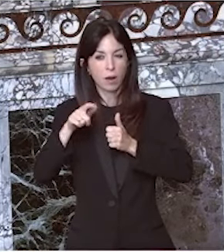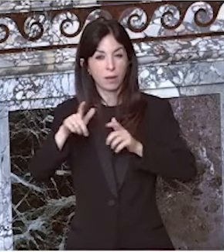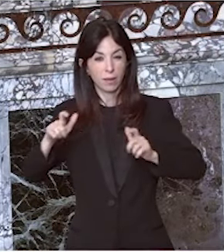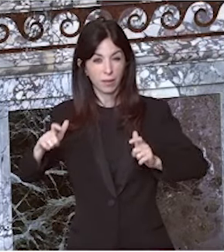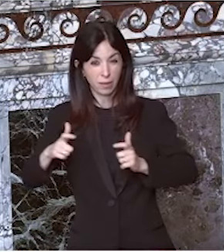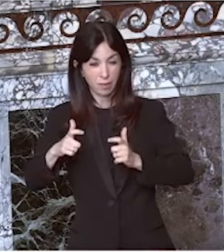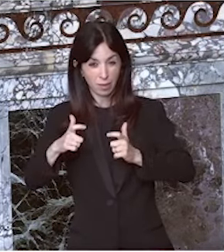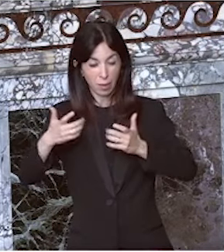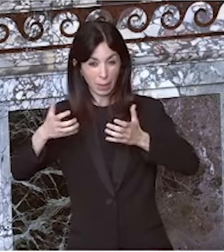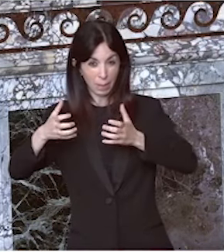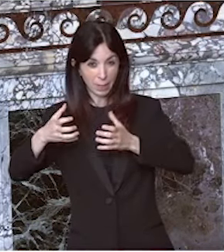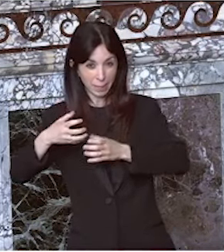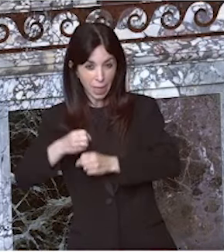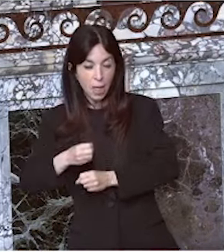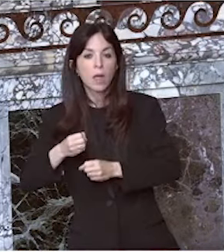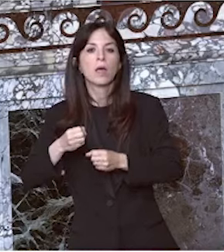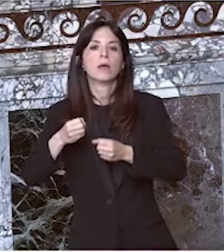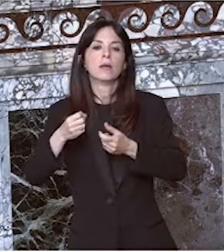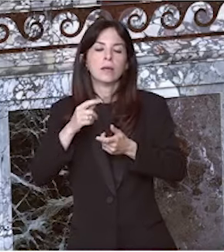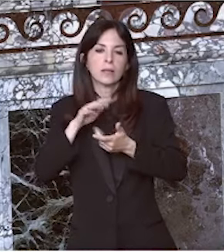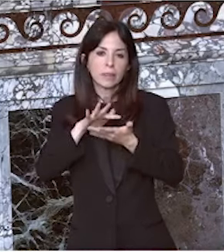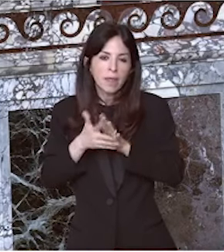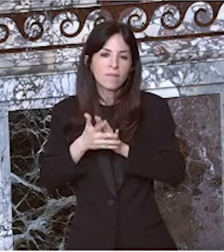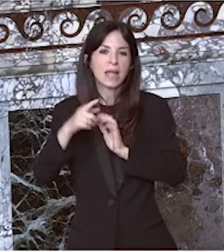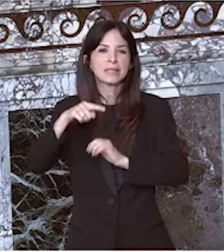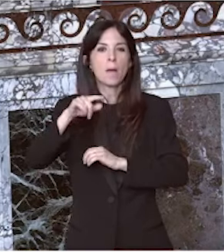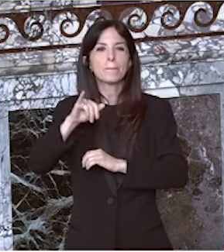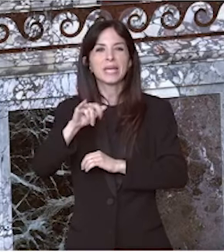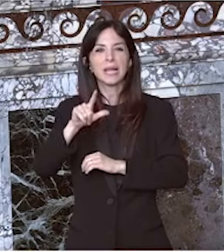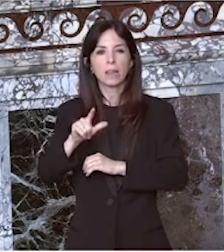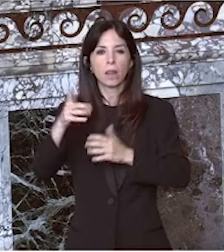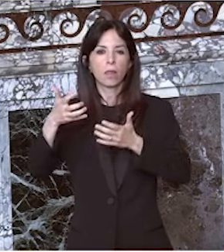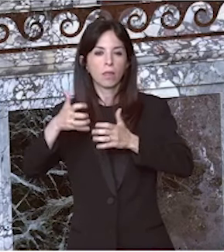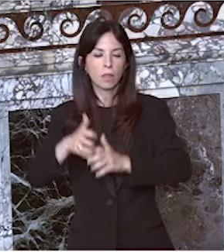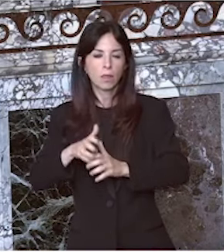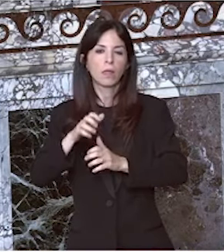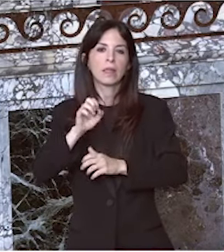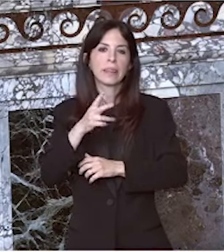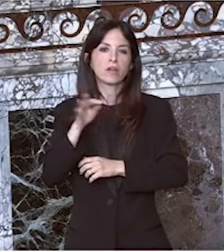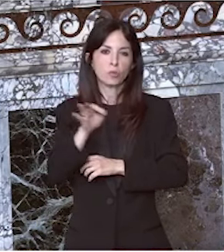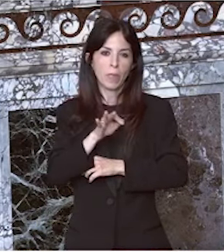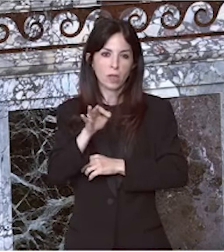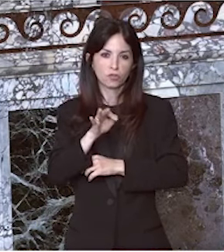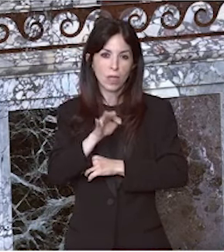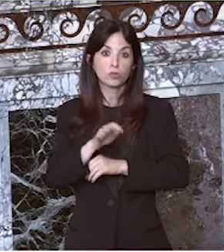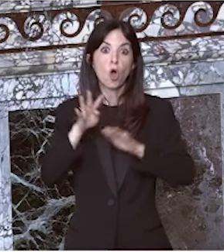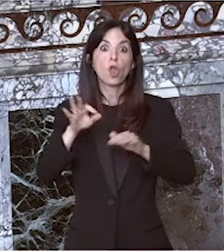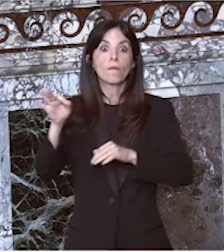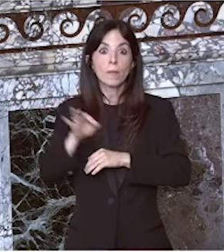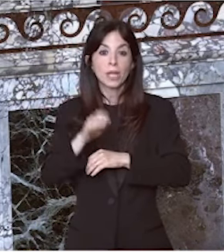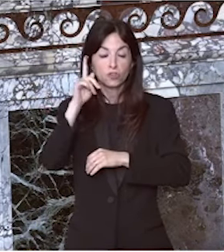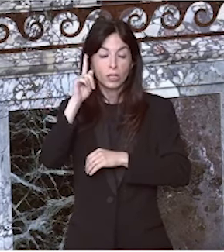si tradurrebbe in un calo del PIL del 13%, del 9% in termini pro capite.